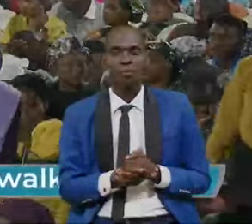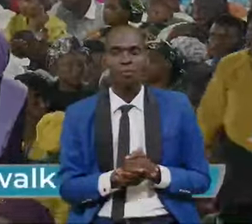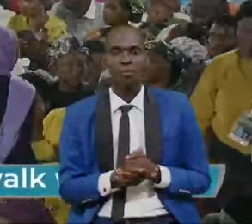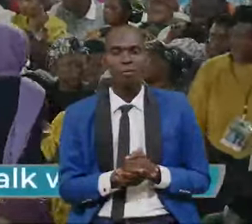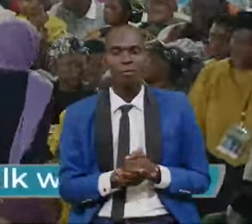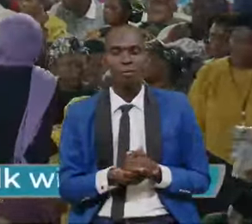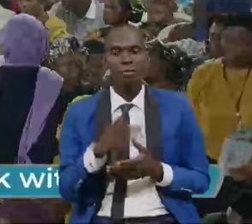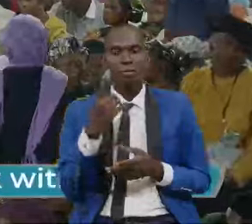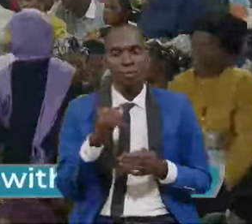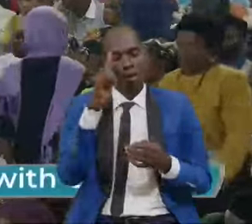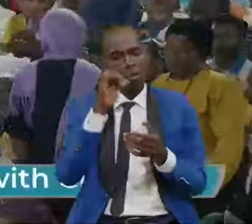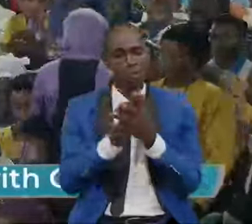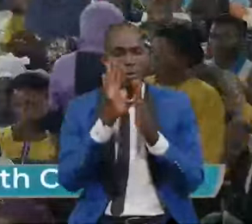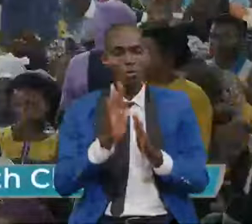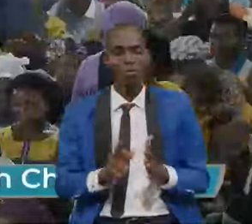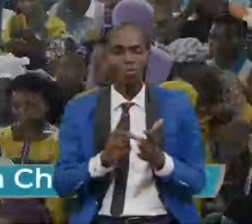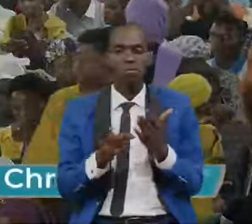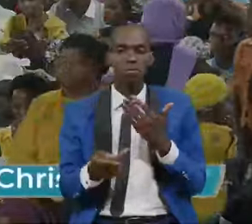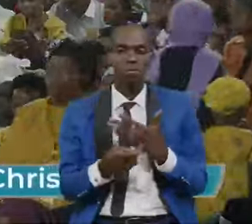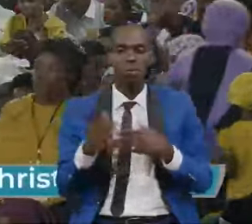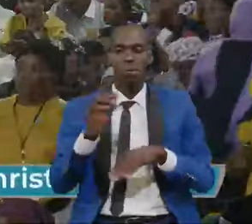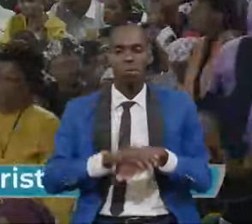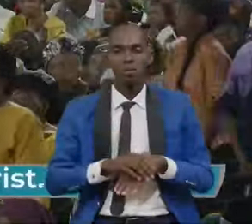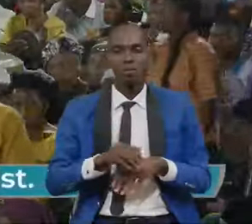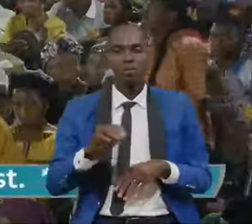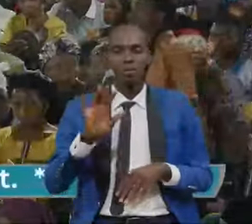Le banquet des croyants, le 5 novembre.